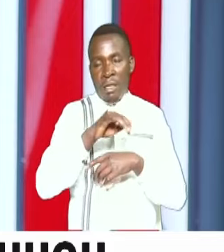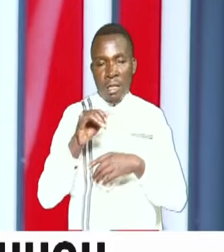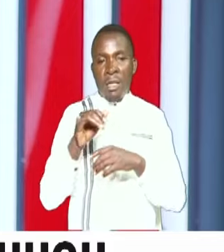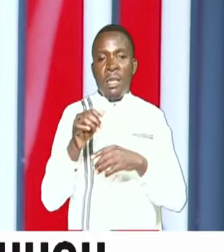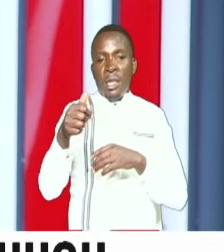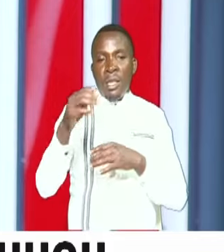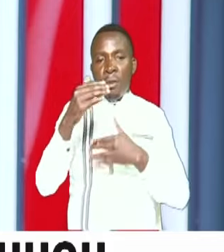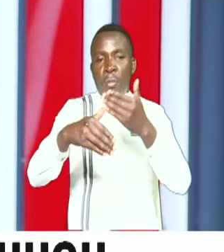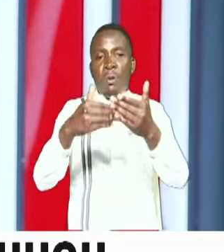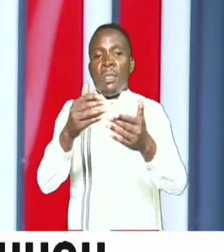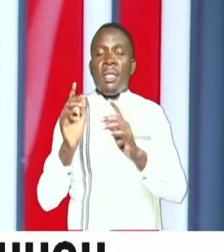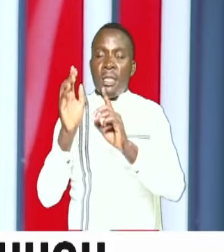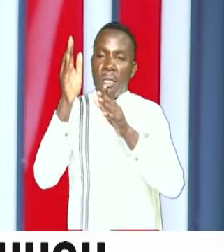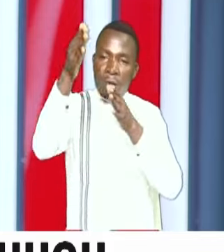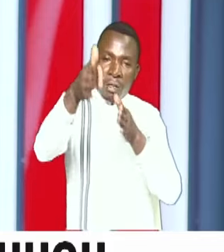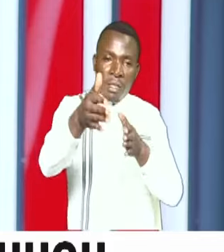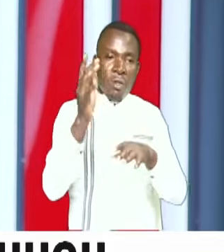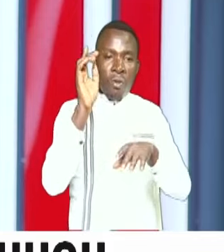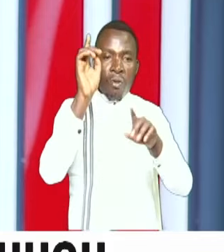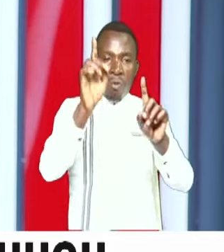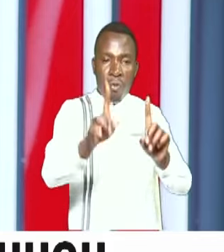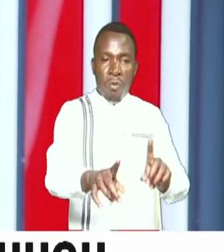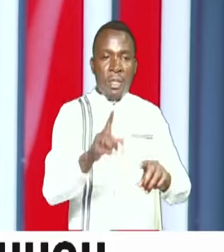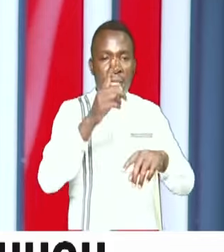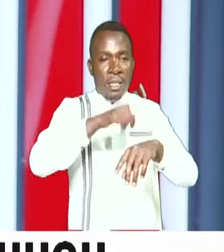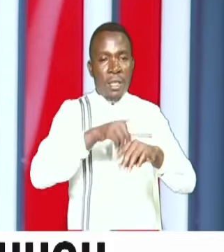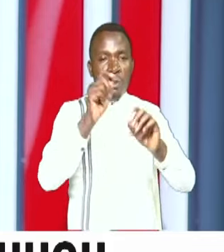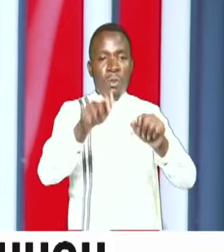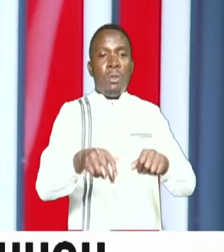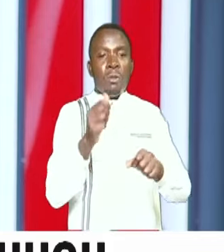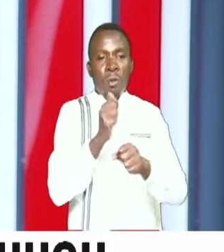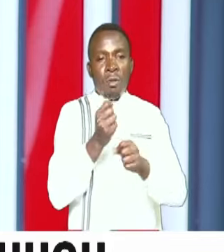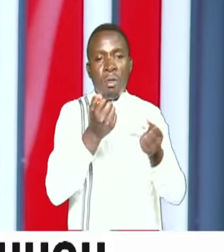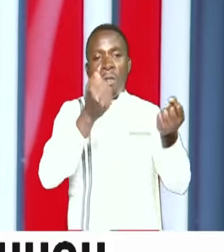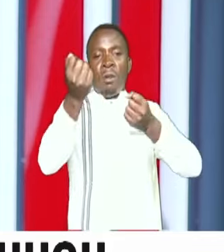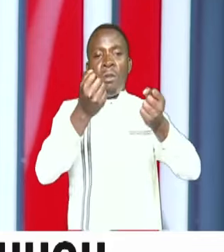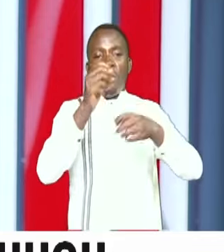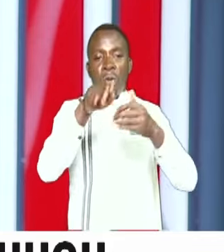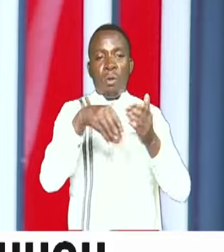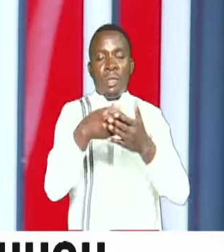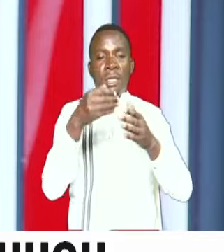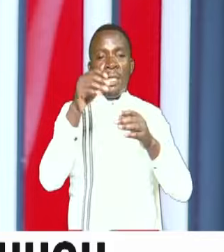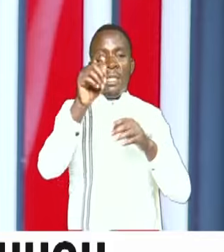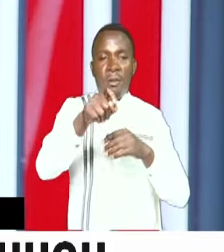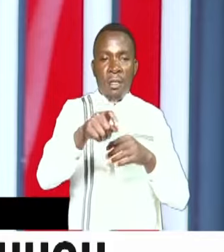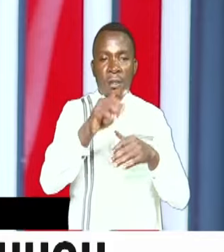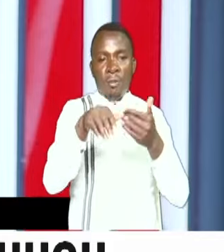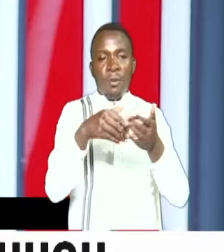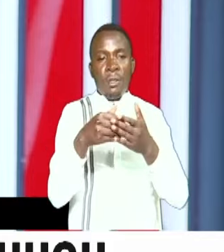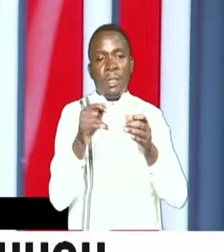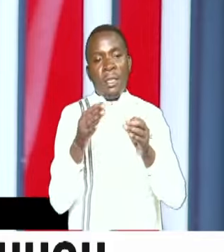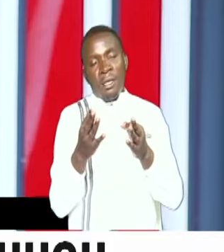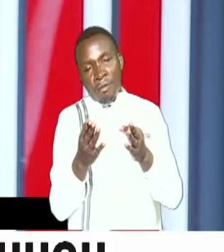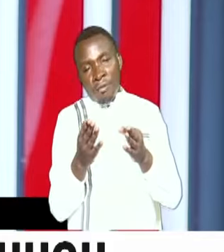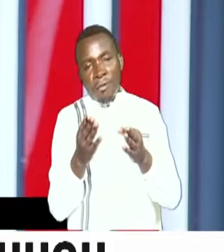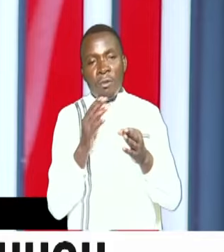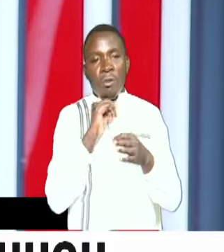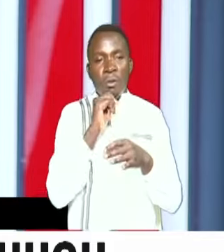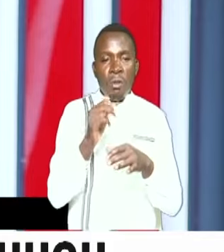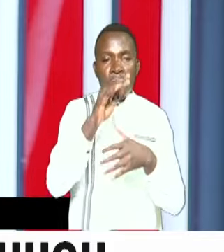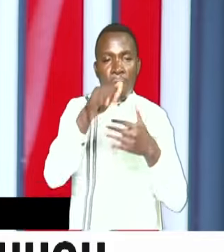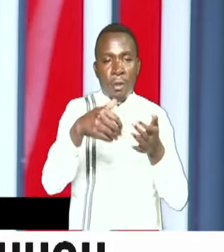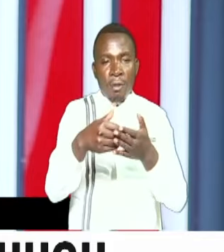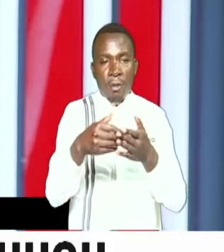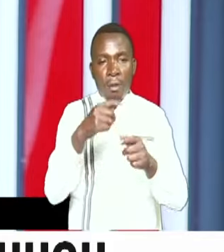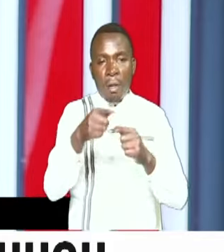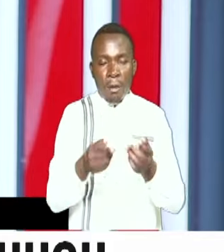kugeza igihe uzashobora gukora imodoka yose nibikenerwa byose, cyangwa se nubwo bitaba byose ugenda